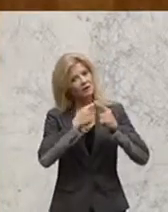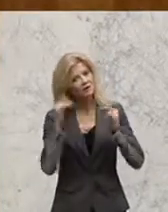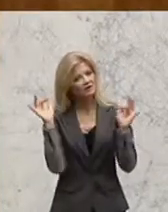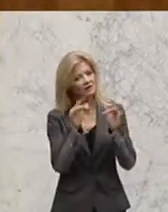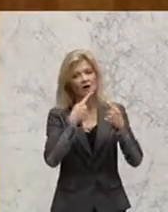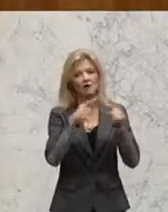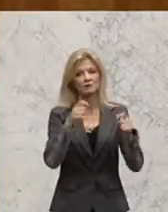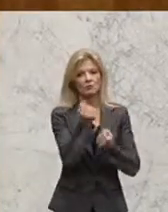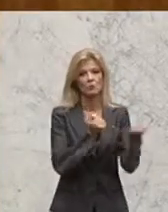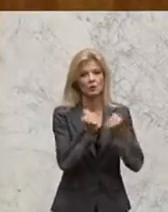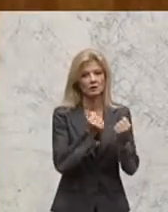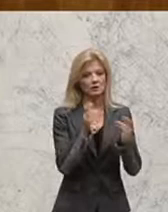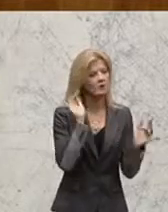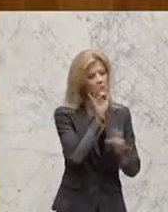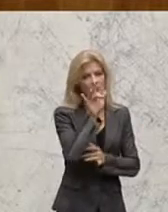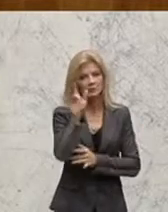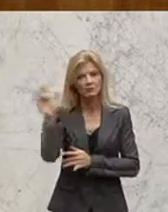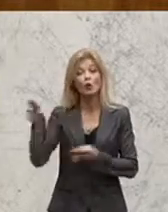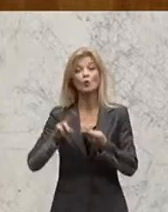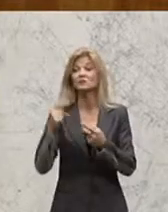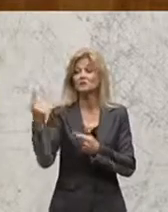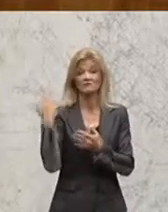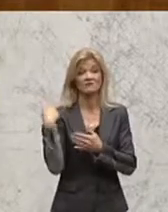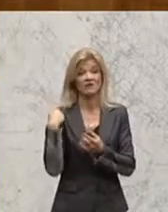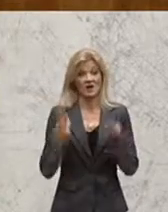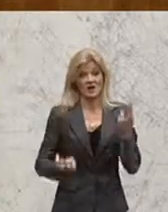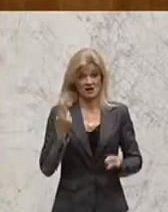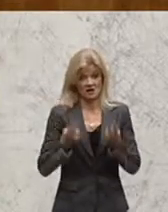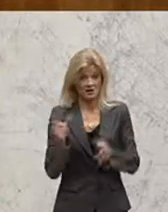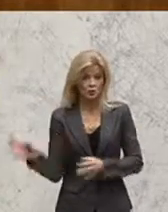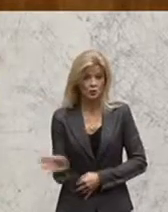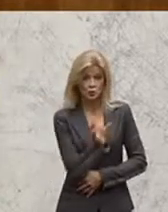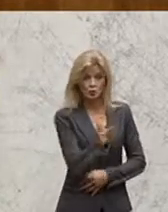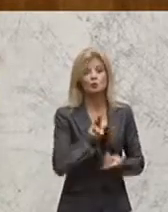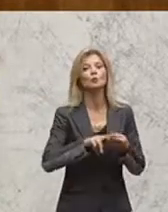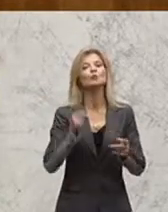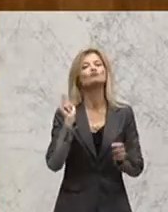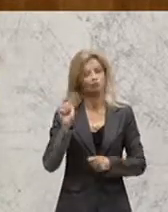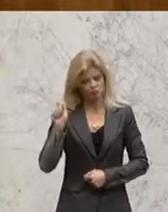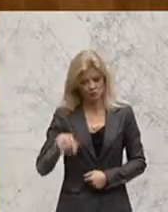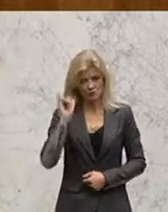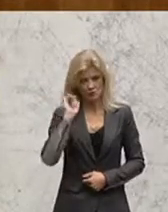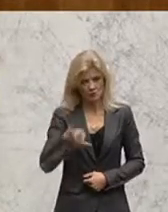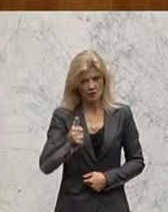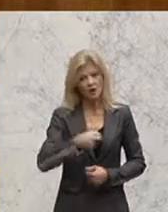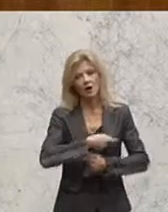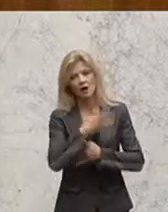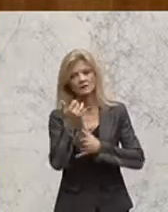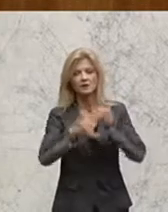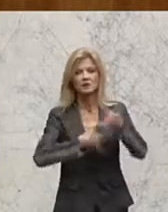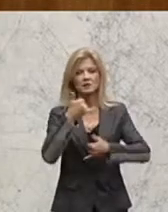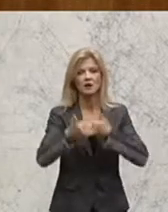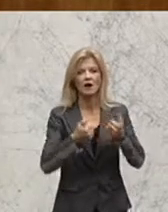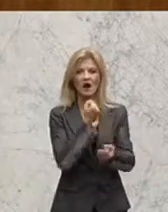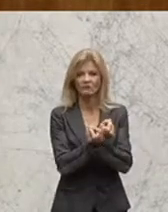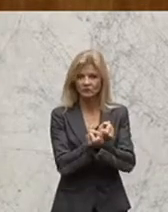wurde, der vor Gericht gestellt wurde, der auch verurteilt worden ist, auch einige Jahre zur Haft verurteilt worden ist, damals mit seiner Ehefrau Mona S. und